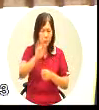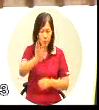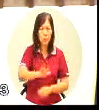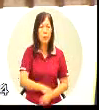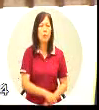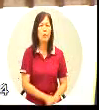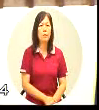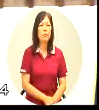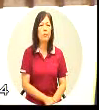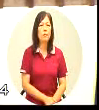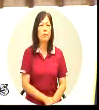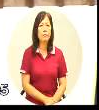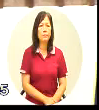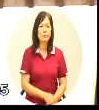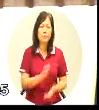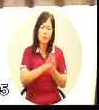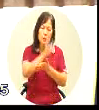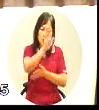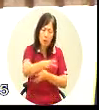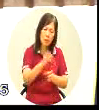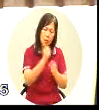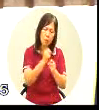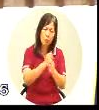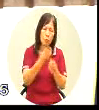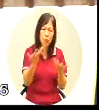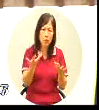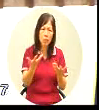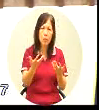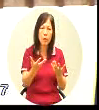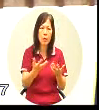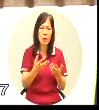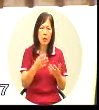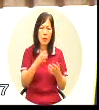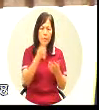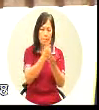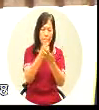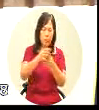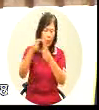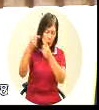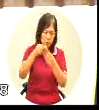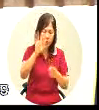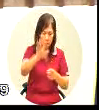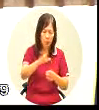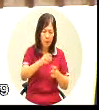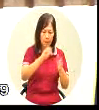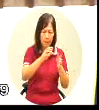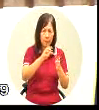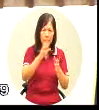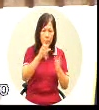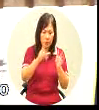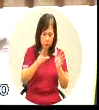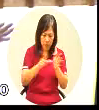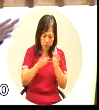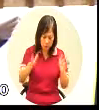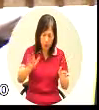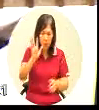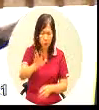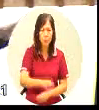那之后到底该怎么走，很多都还有一个衔接期啦，有一个缓冲期啦，因为是这个